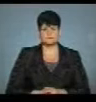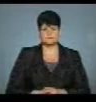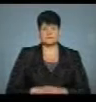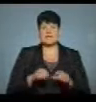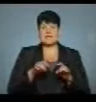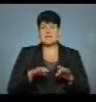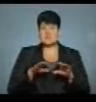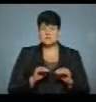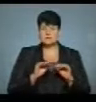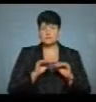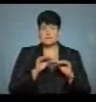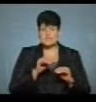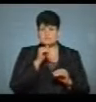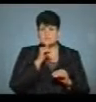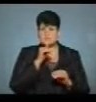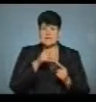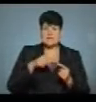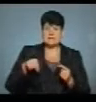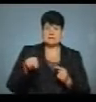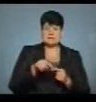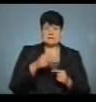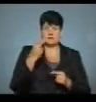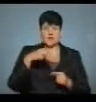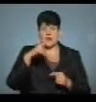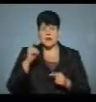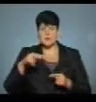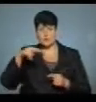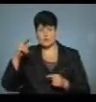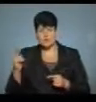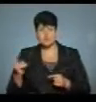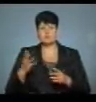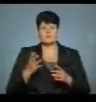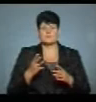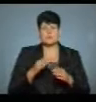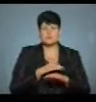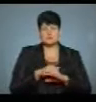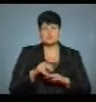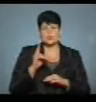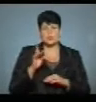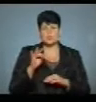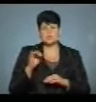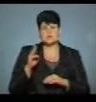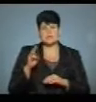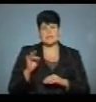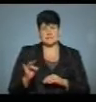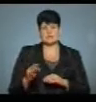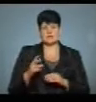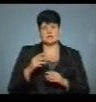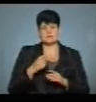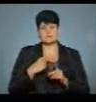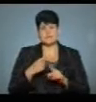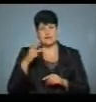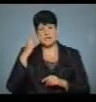Рішення встановити експериментальне кільце в районі Двоаркового мосту, що на межі вулиць Хмельницького і Крушельницького, прийняли 7 серпня на